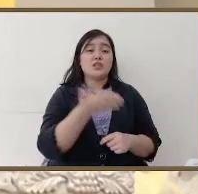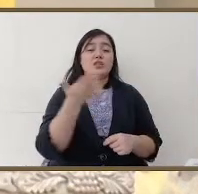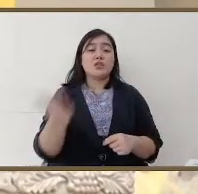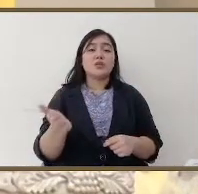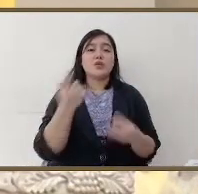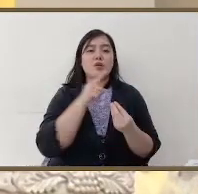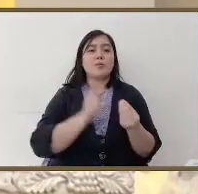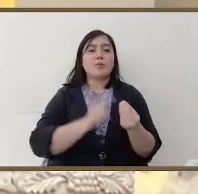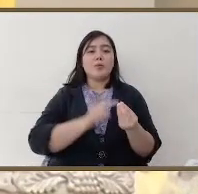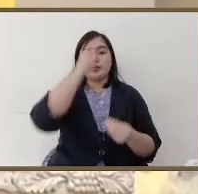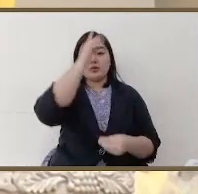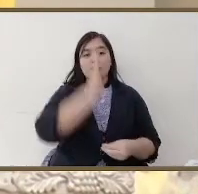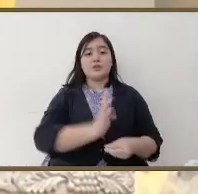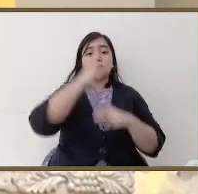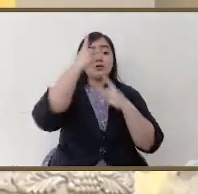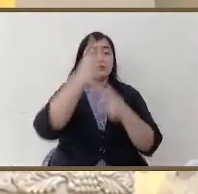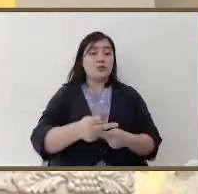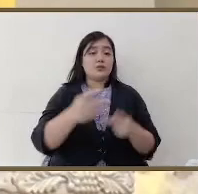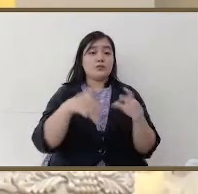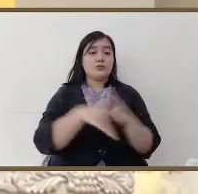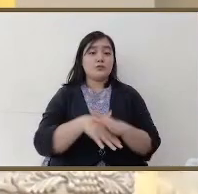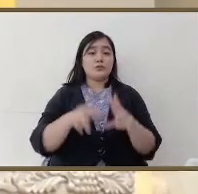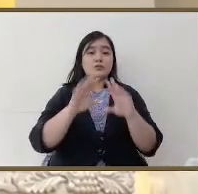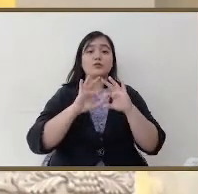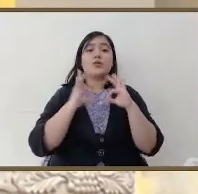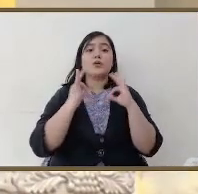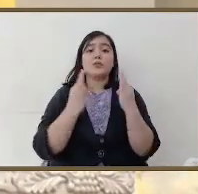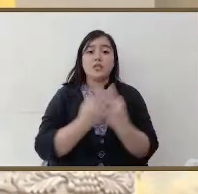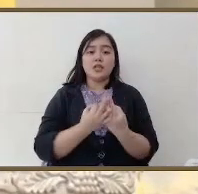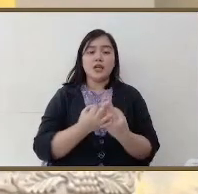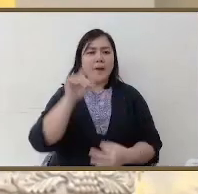home. There must be.